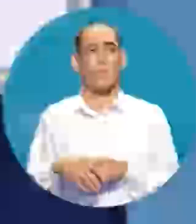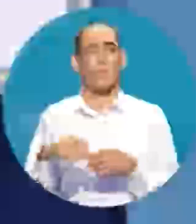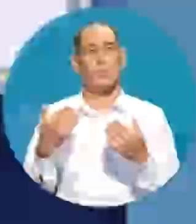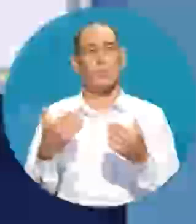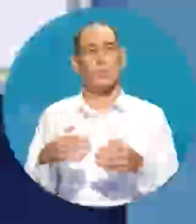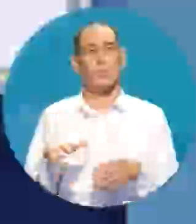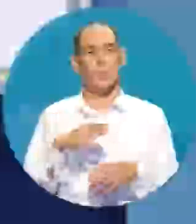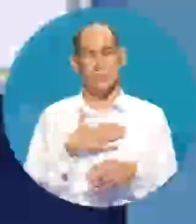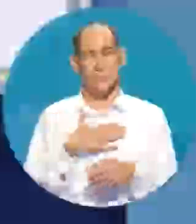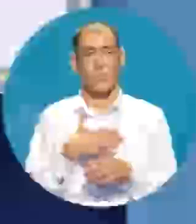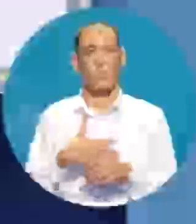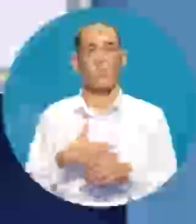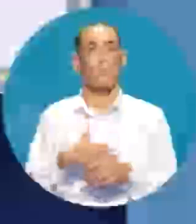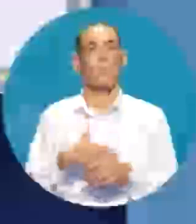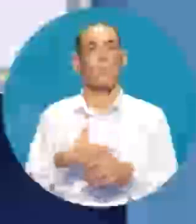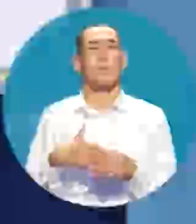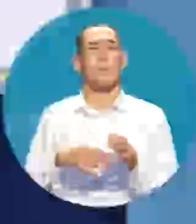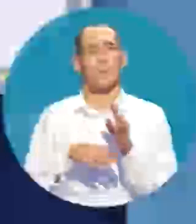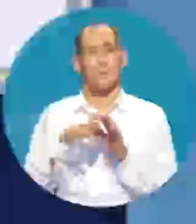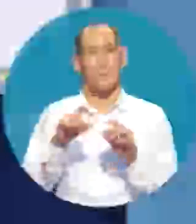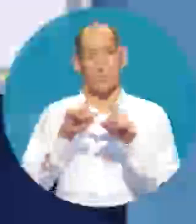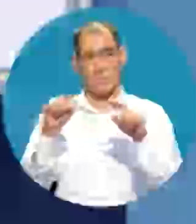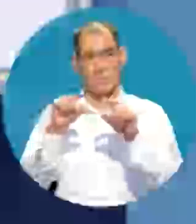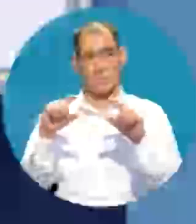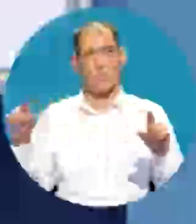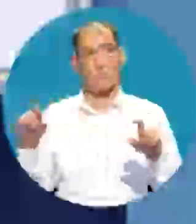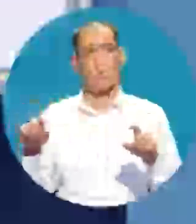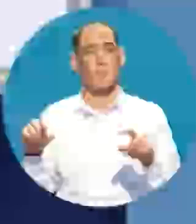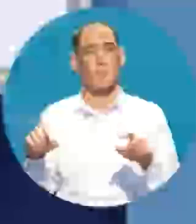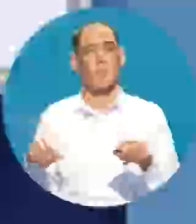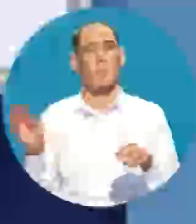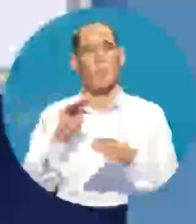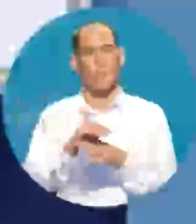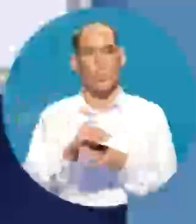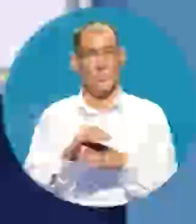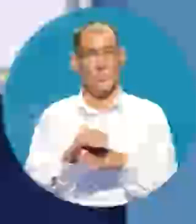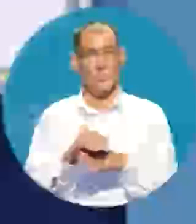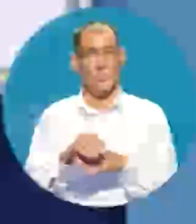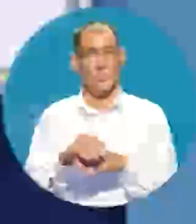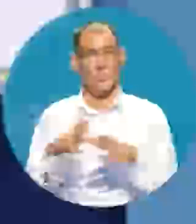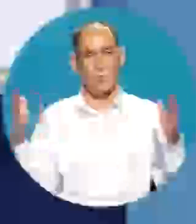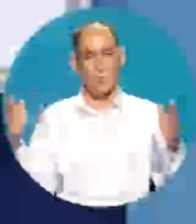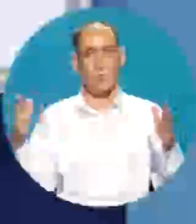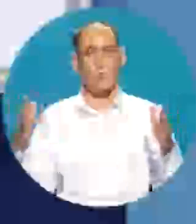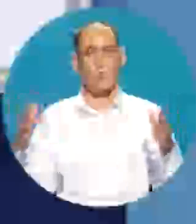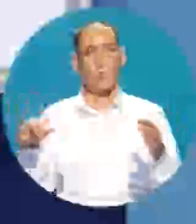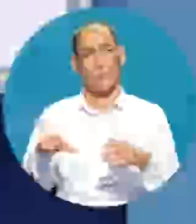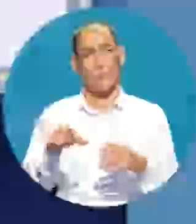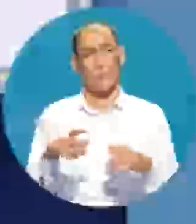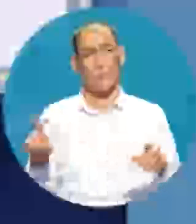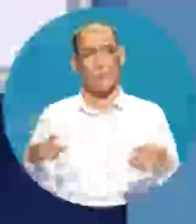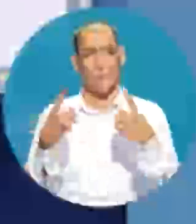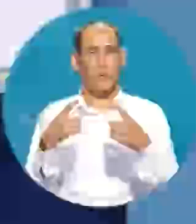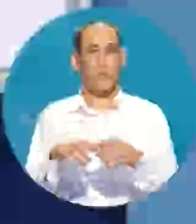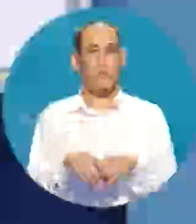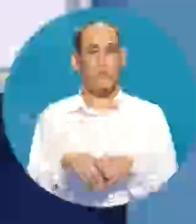Bunda biz tikargı sızıqtın joqarsındağı kosmışa sızıqtan ülken joldan paydalanamız. Jaña